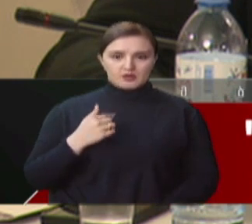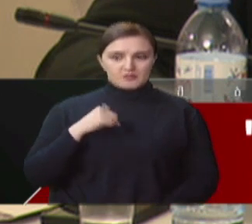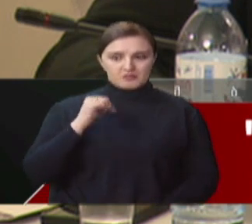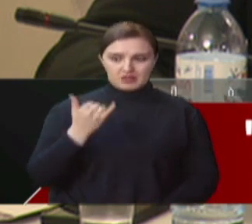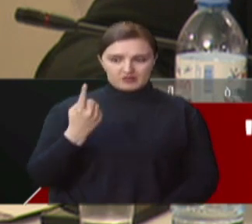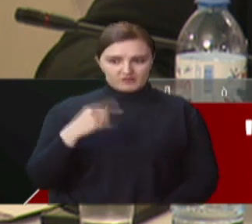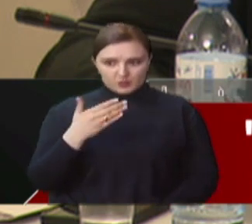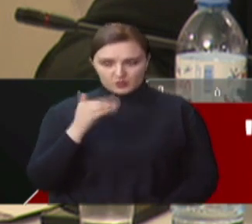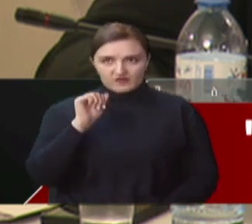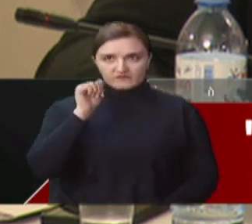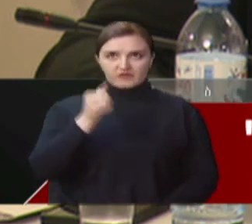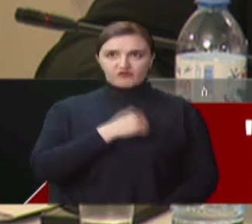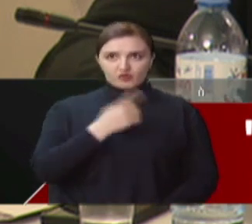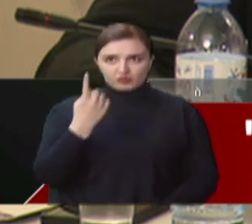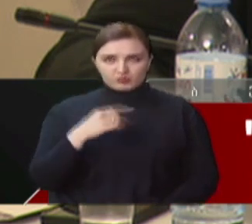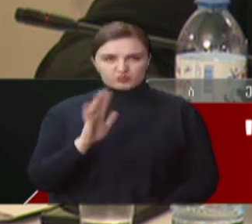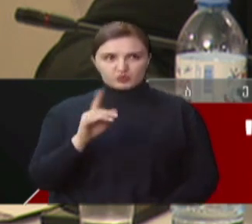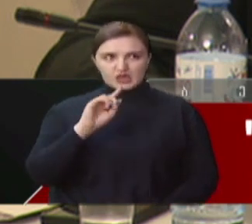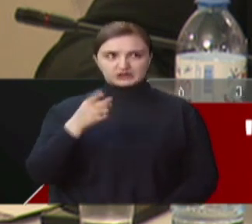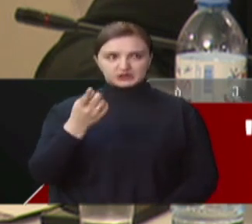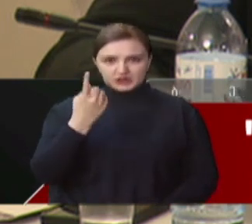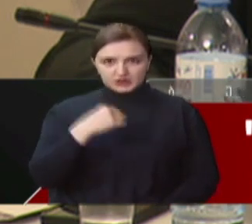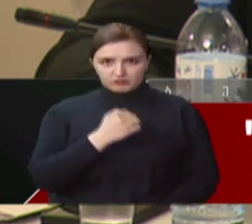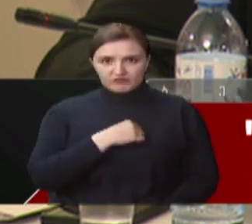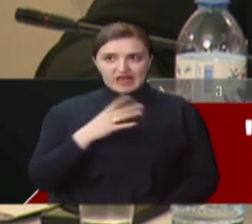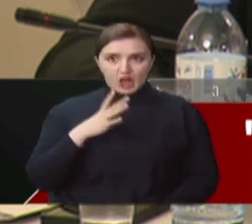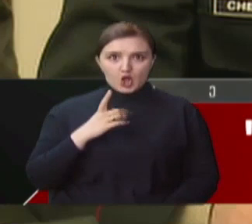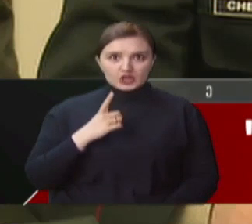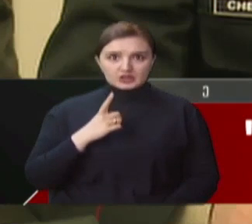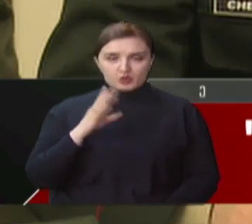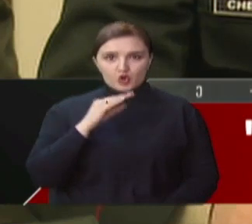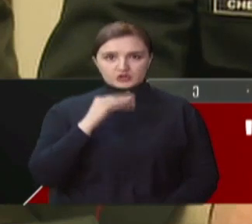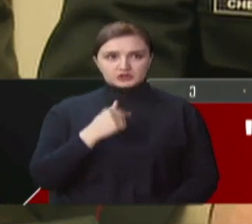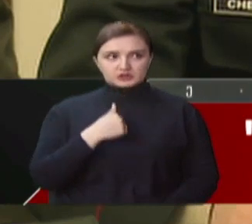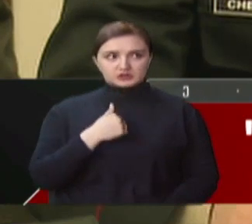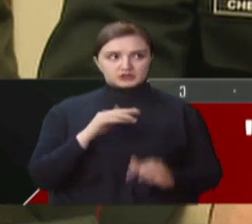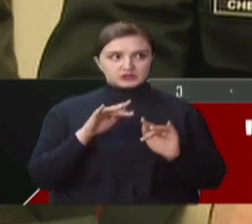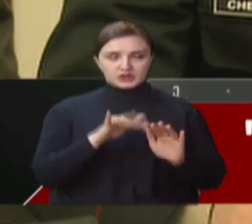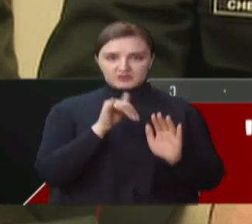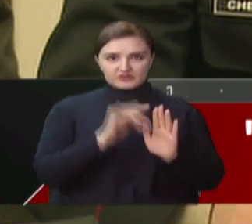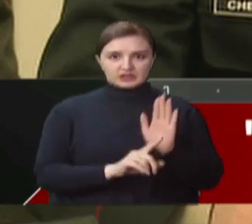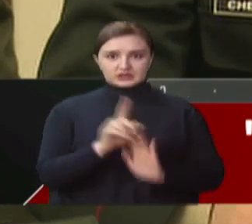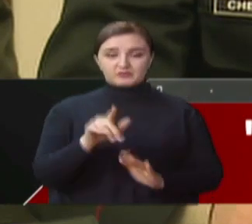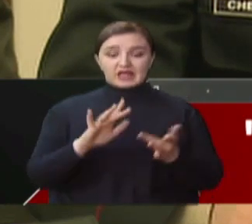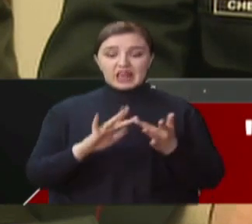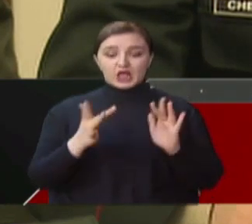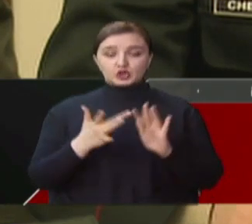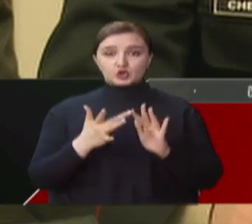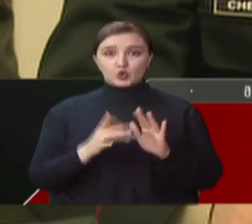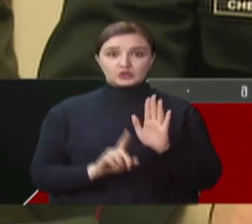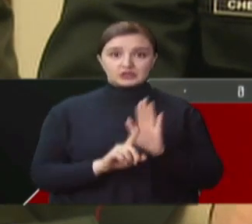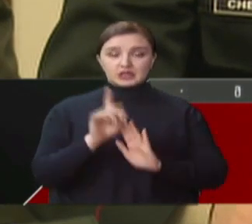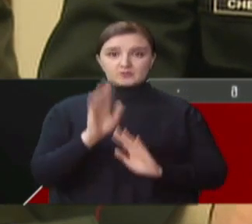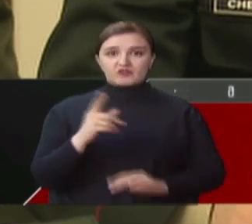ხვალე გაგიწვევენ, ერთი წლის მერე გაგიწვევენ და სულ მოლოდინში ხარ და ვერაფერს ვერ იწყებ. Სანამ ელექტრონული სისტემა ჩაერთვება და რიგითობა